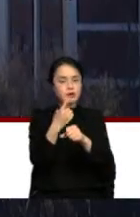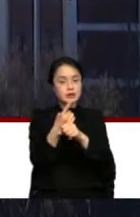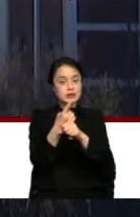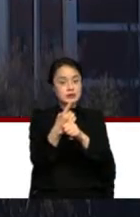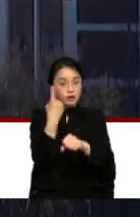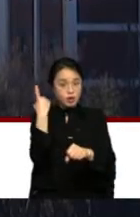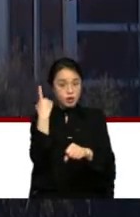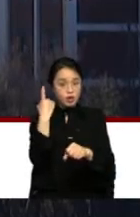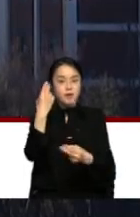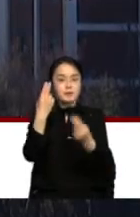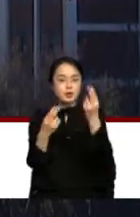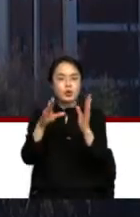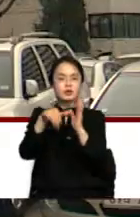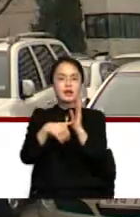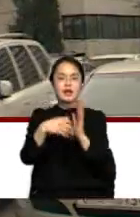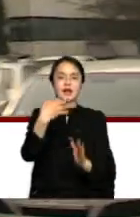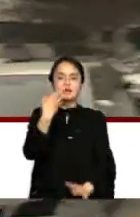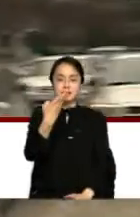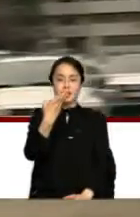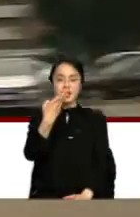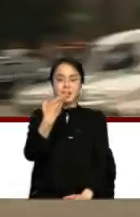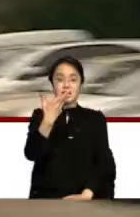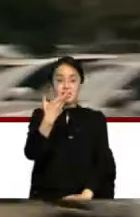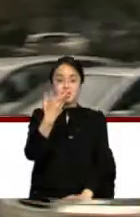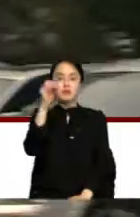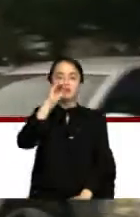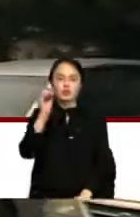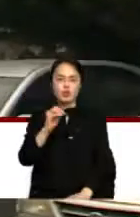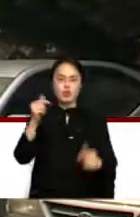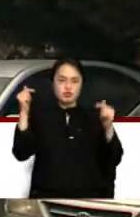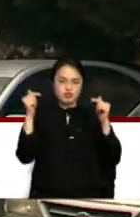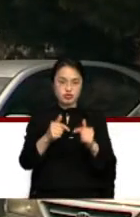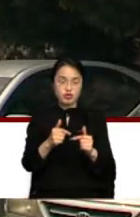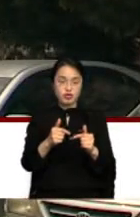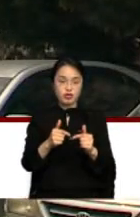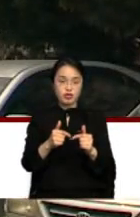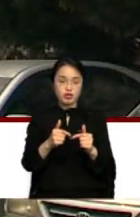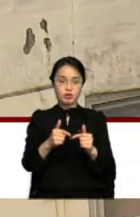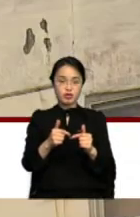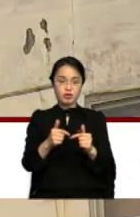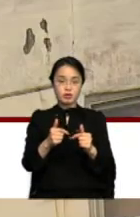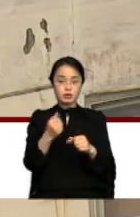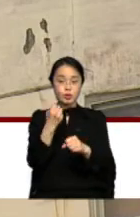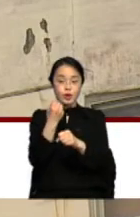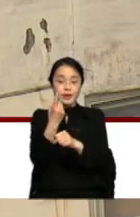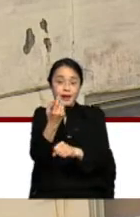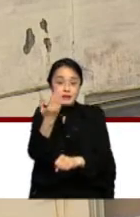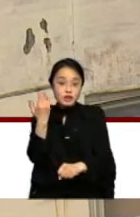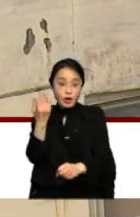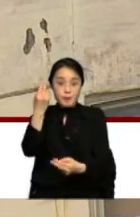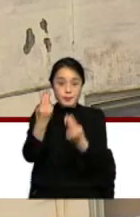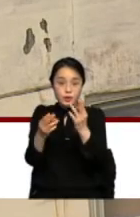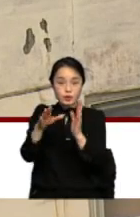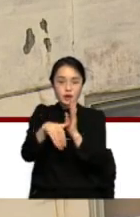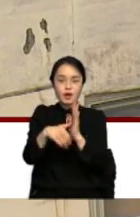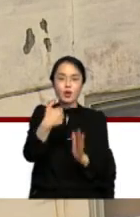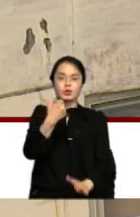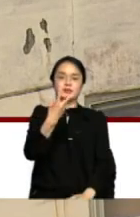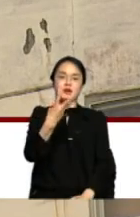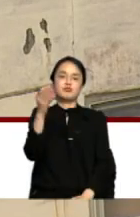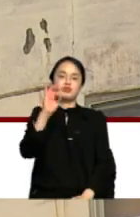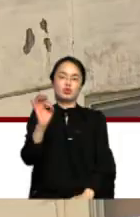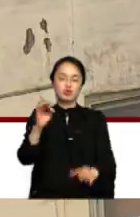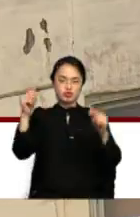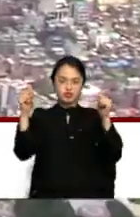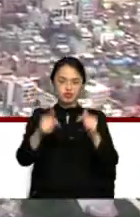지난달 하루 평균과 비교하면 53.3% 줄어든 수치입니다 특히 양도세 중과 이후